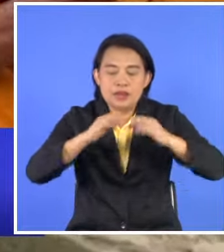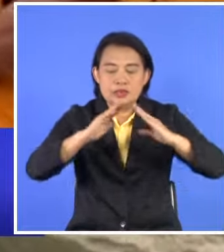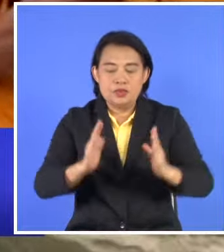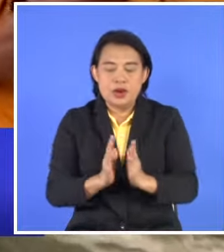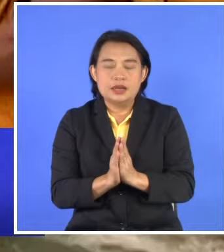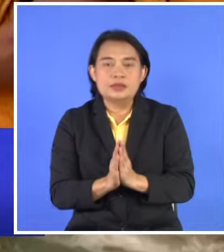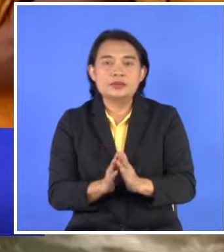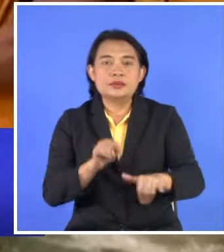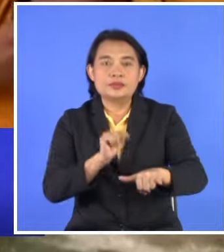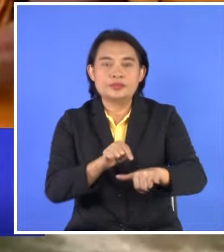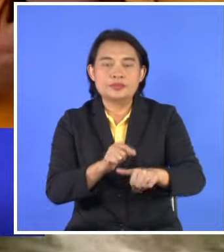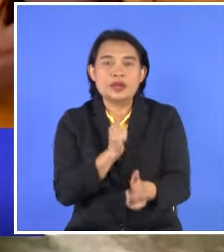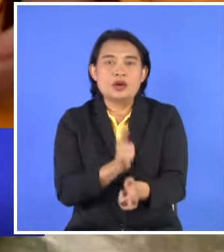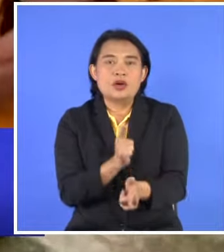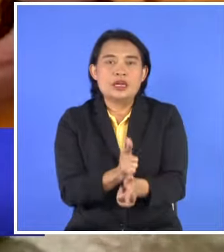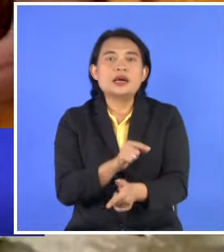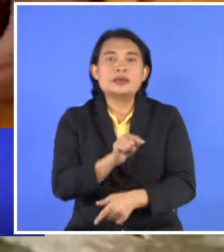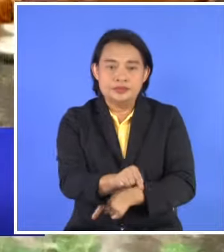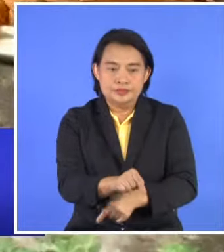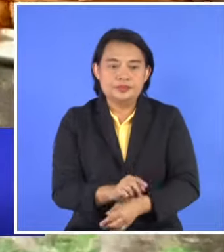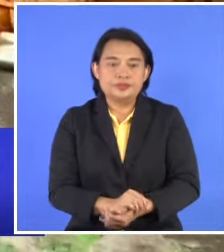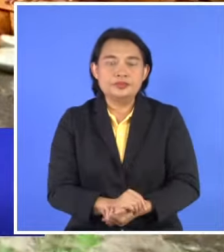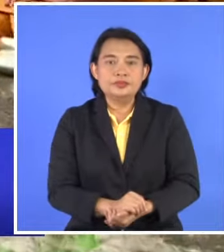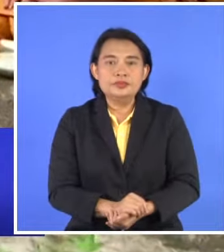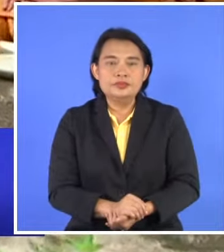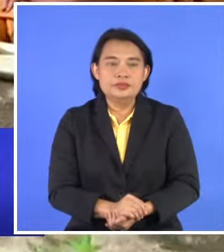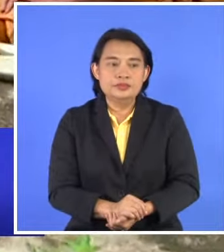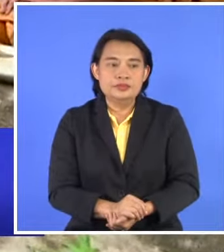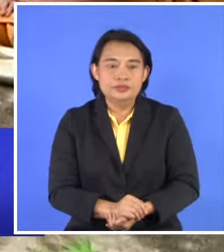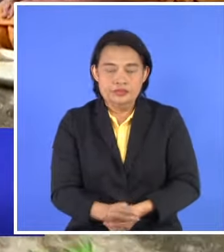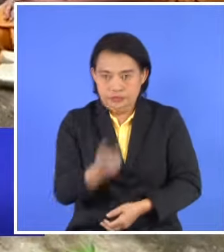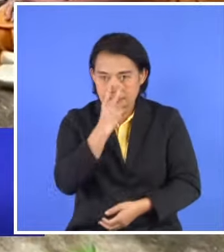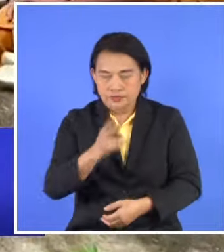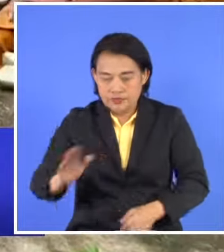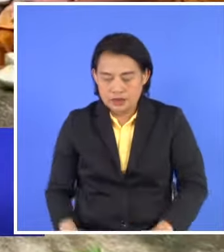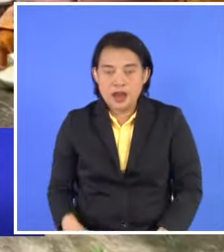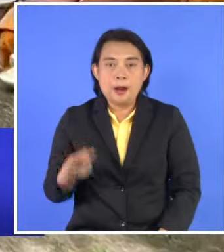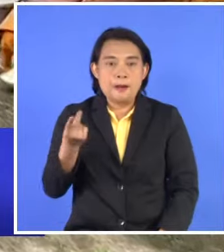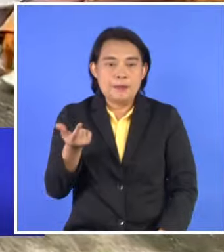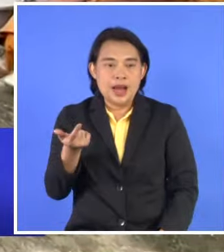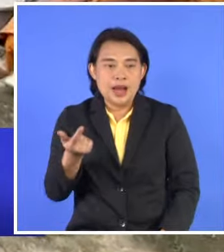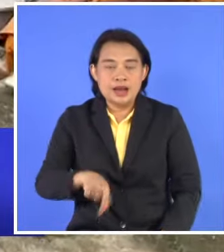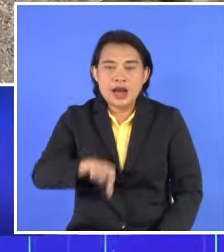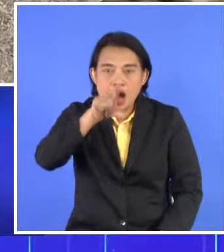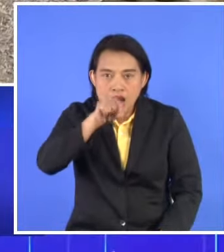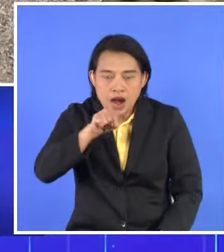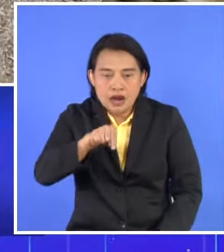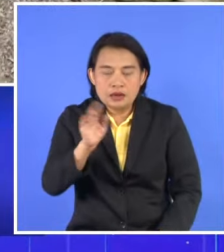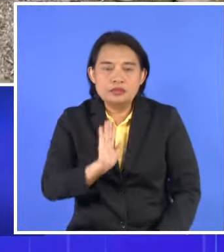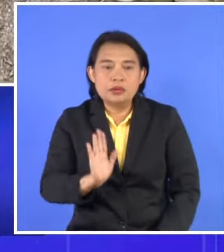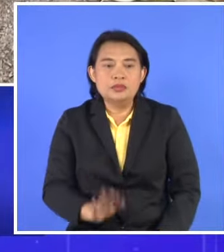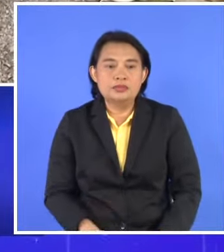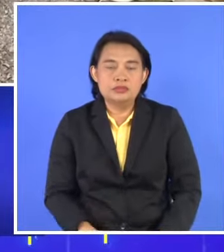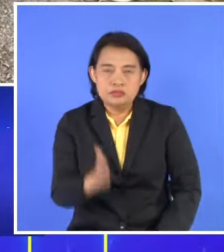ครับให้กินทุกอย่างแล้วก็ทุเรียนนี้ชอบมากโอ้โหมีเห็นคุณ2องเห็นมั้ยหมาไก่เนี่ยไม่กล้าเข้าใกล้นะเห็นมั้ยอะไรป่ะยังไง